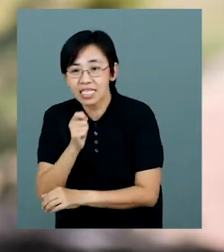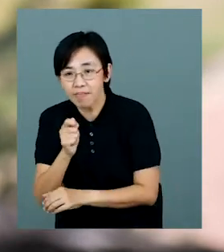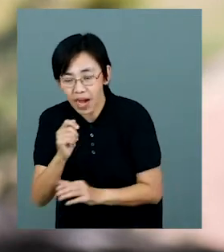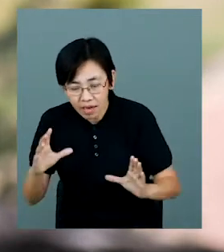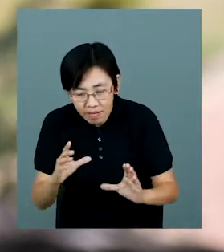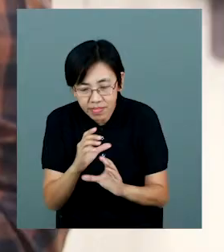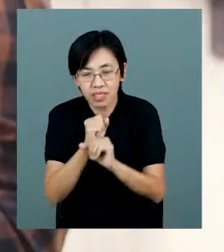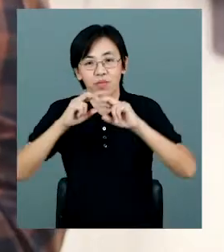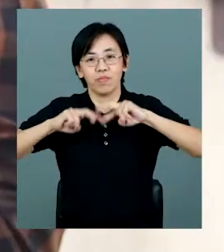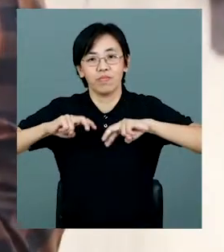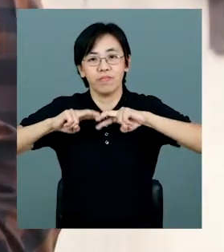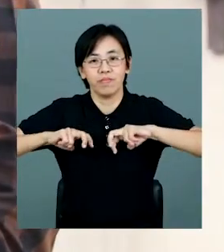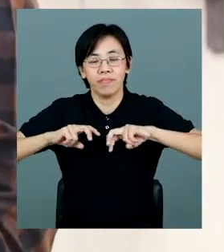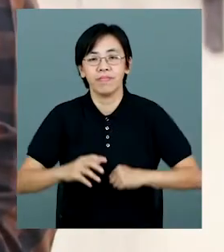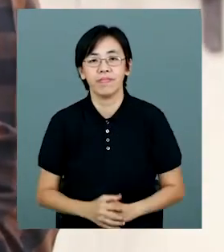การสัมภาษณ์